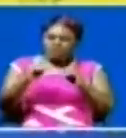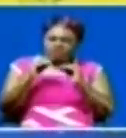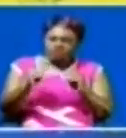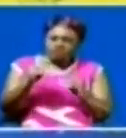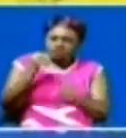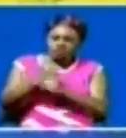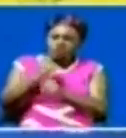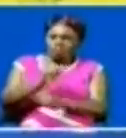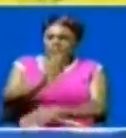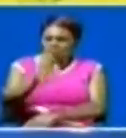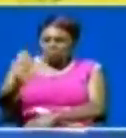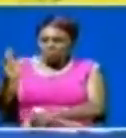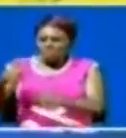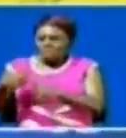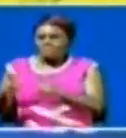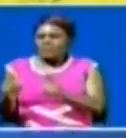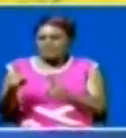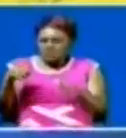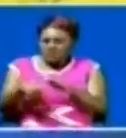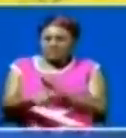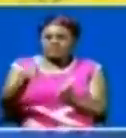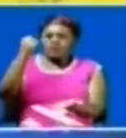to do. Lakini kwenda tu kuingia